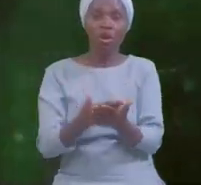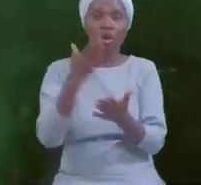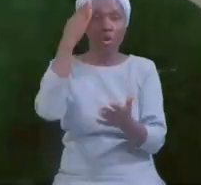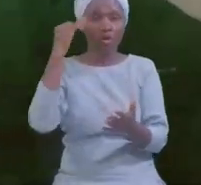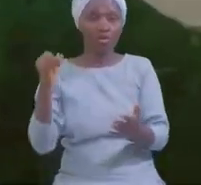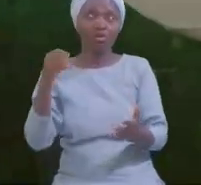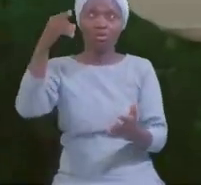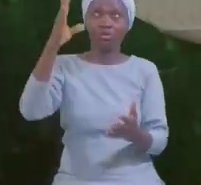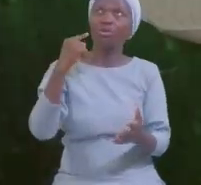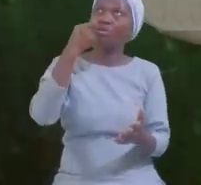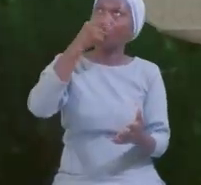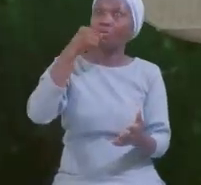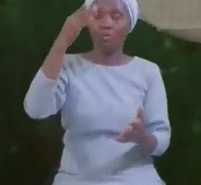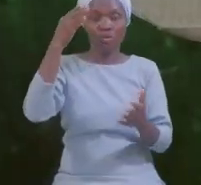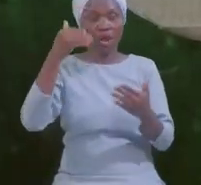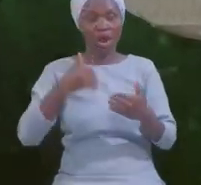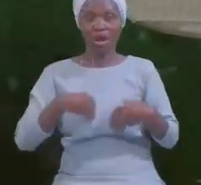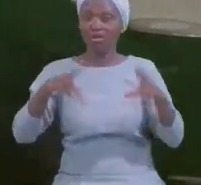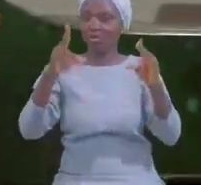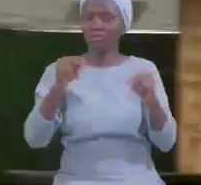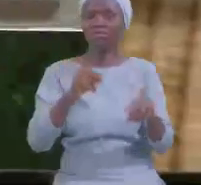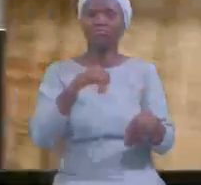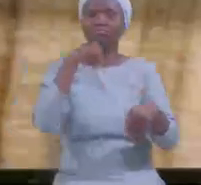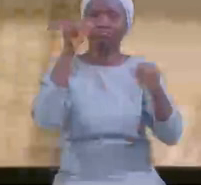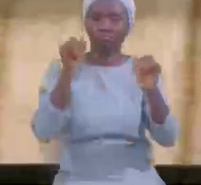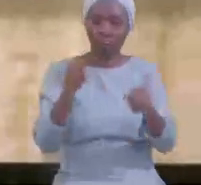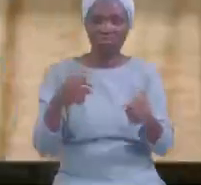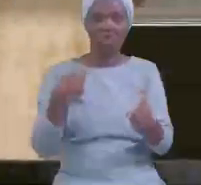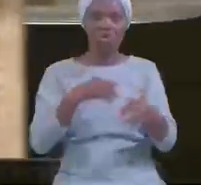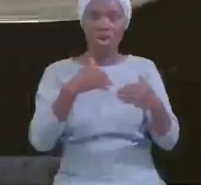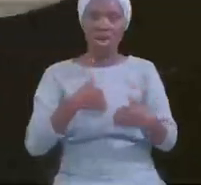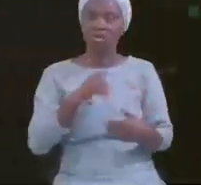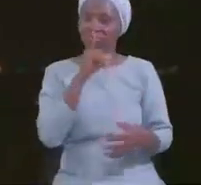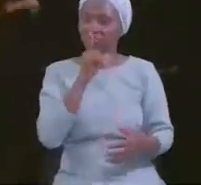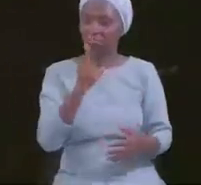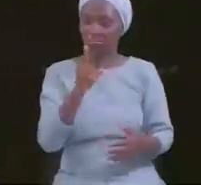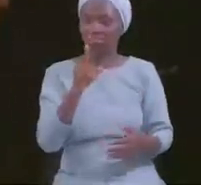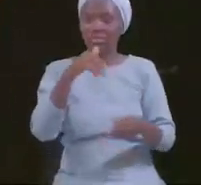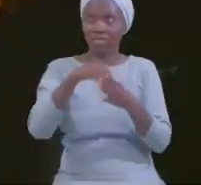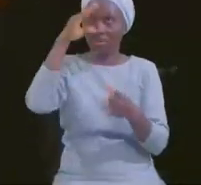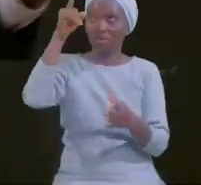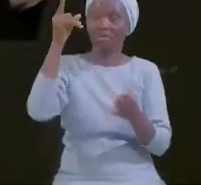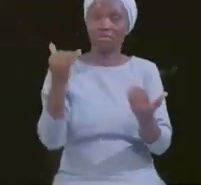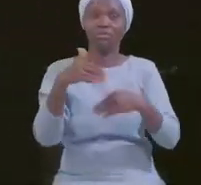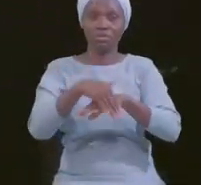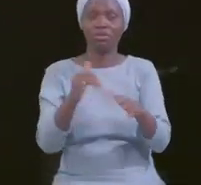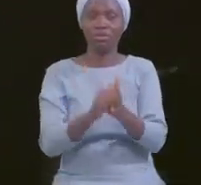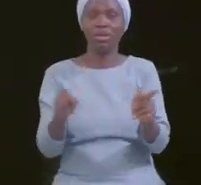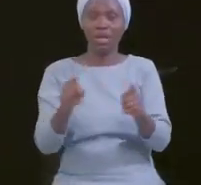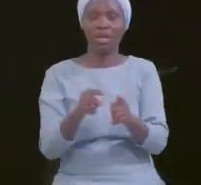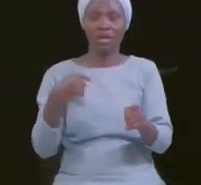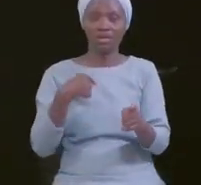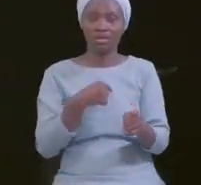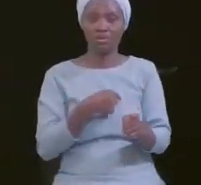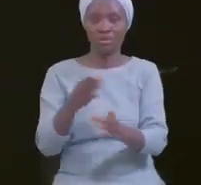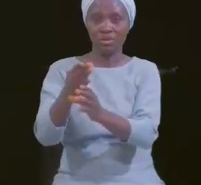qui ne connaît pas d'impossibilité, nous avons l'assurance ce soir que comme nous recevons la parole et nous